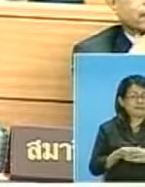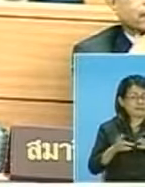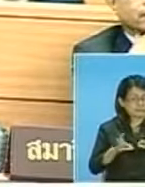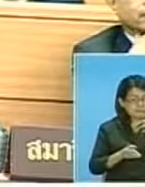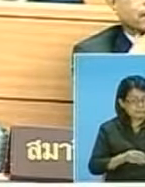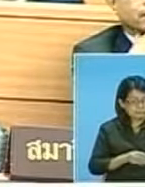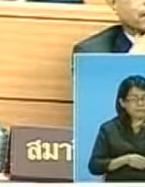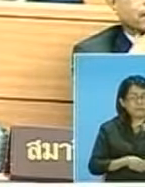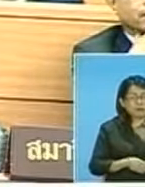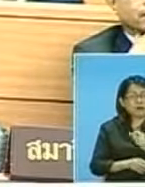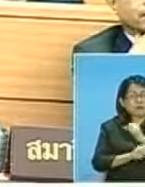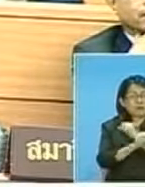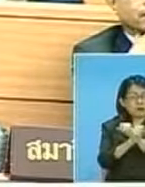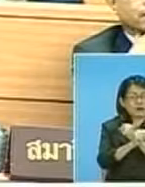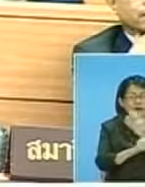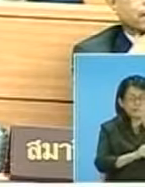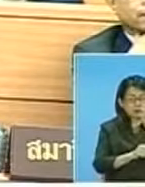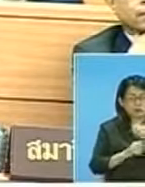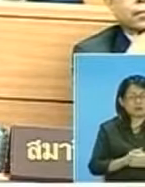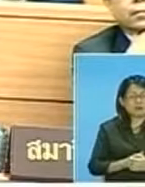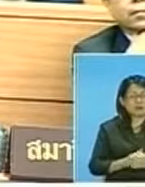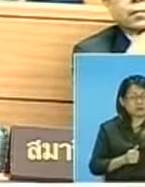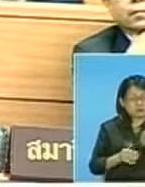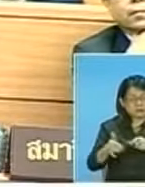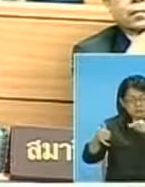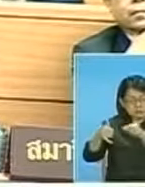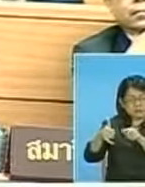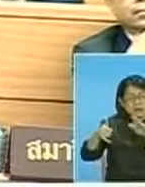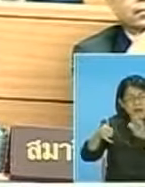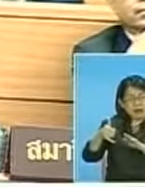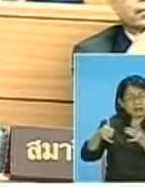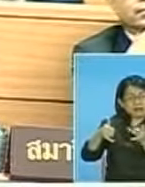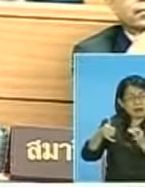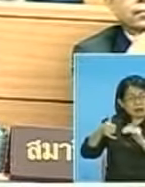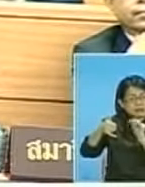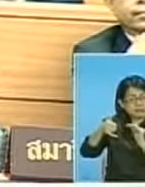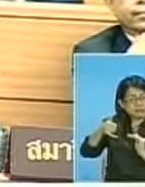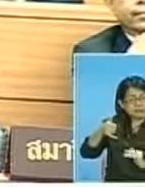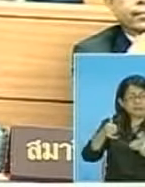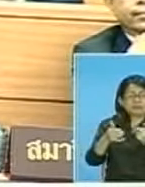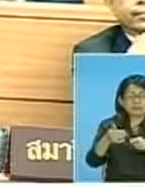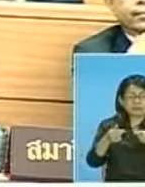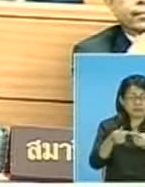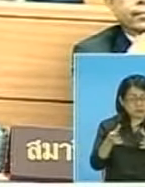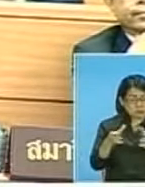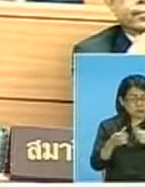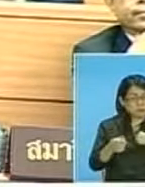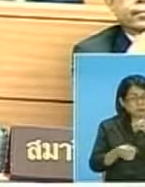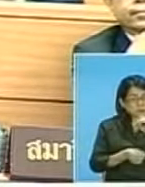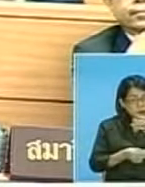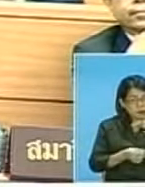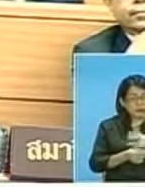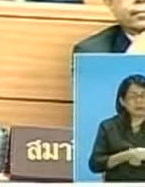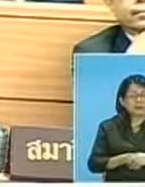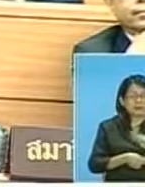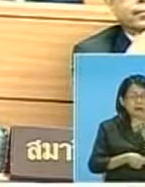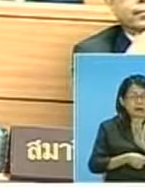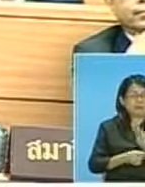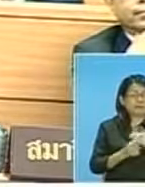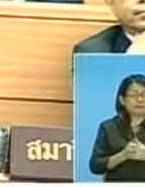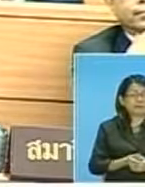ที่สุดก็คือป้องกันไว้ก่อนนั่นคือกำหนดคุณสมบัติต้องห้ามไว้เลยว่าบุคคลอีก2กลุ่มที่กับผมได้กล่าวไปสักครู่นั้น